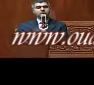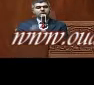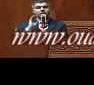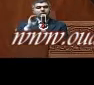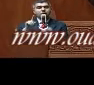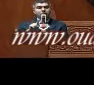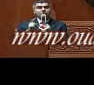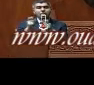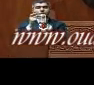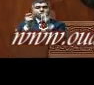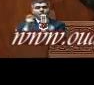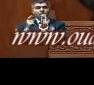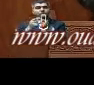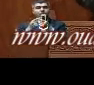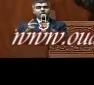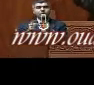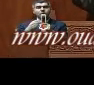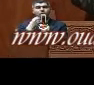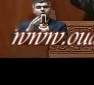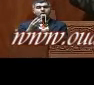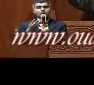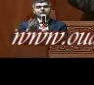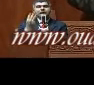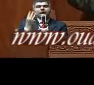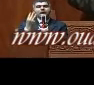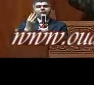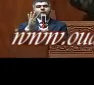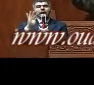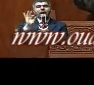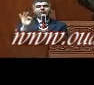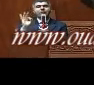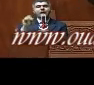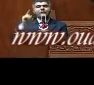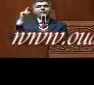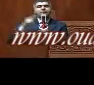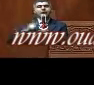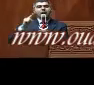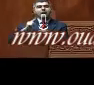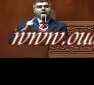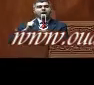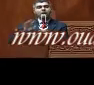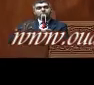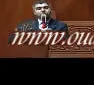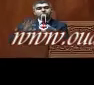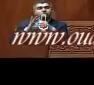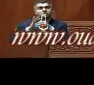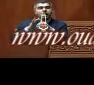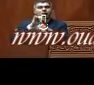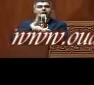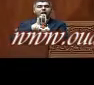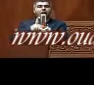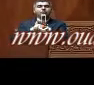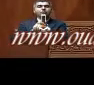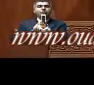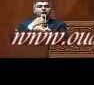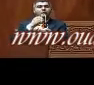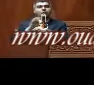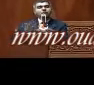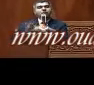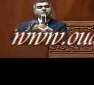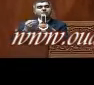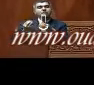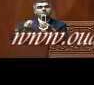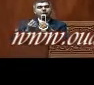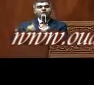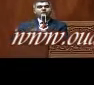لم يستوفوا شرط 3240 يوم انخراط في الصندوق الوطني للضمان الاجتماعي. هذا من اللي جا الضمان الاجتماعي هو مشكل،